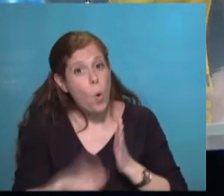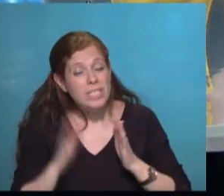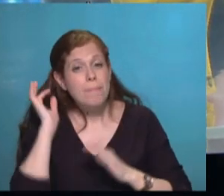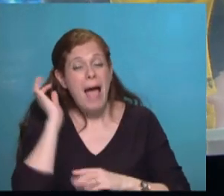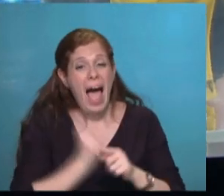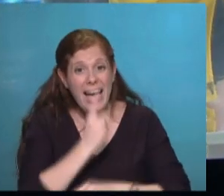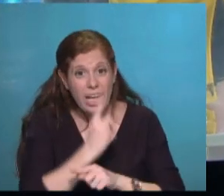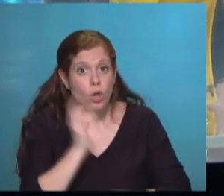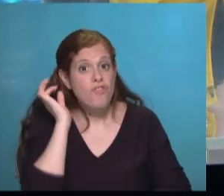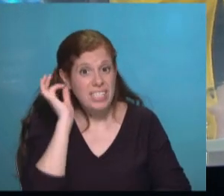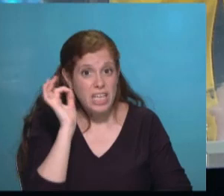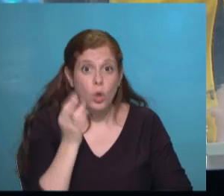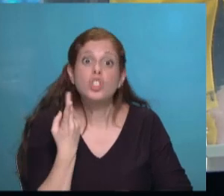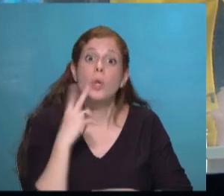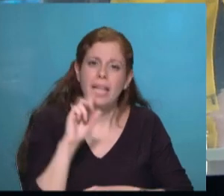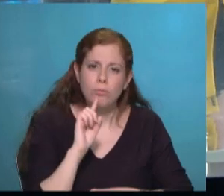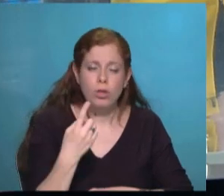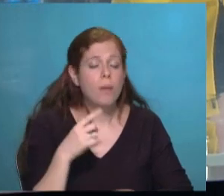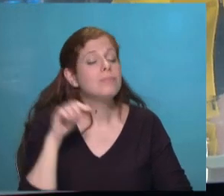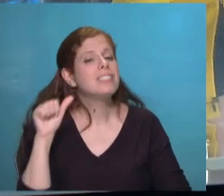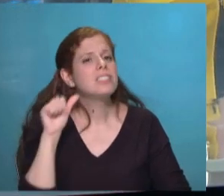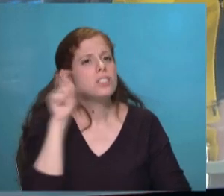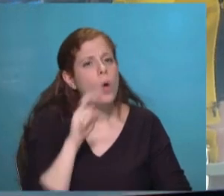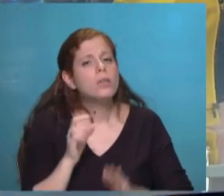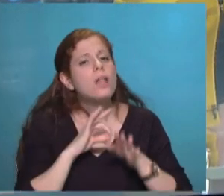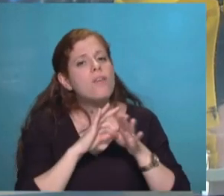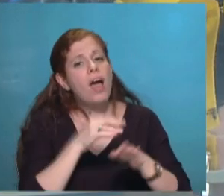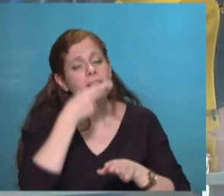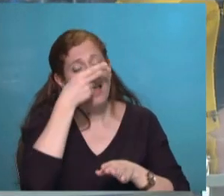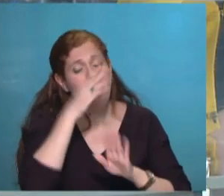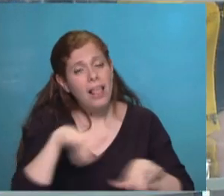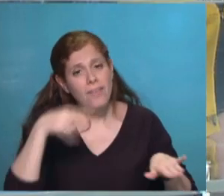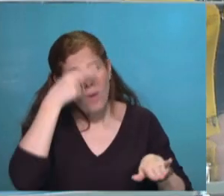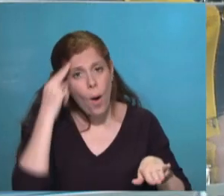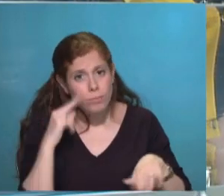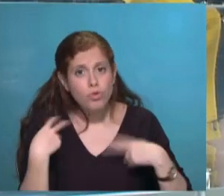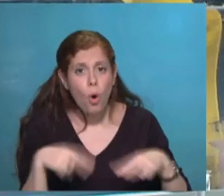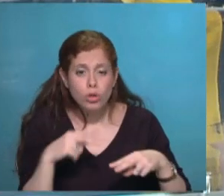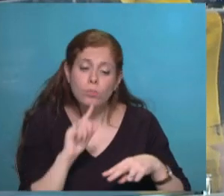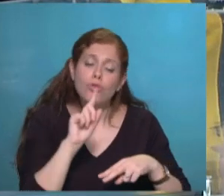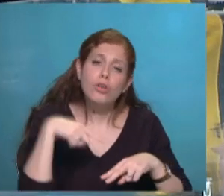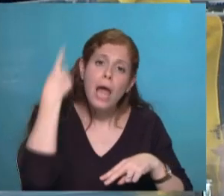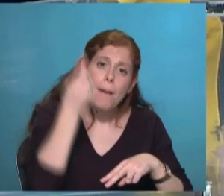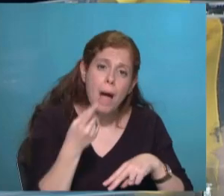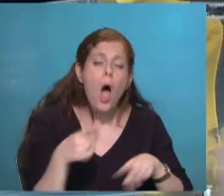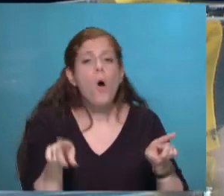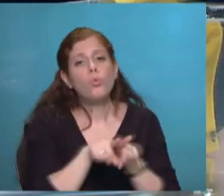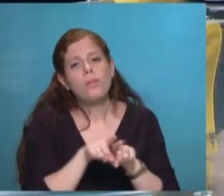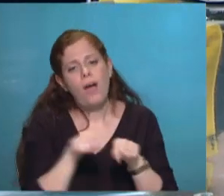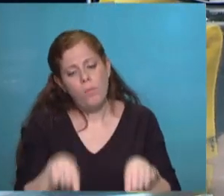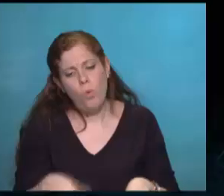הרבה יותר משנה. איציק זוארץ ליווה את הילדים ואת ההורים שחוששים שהשנה הבאה תהיה דומה מדי לזאת